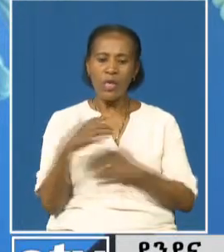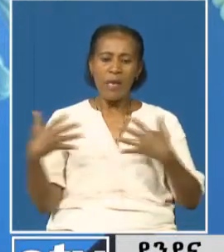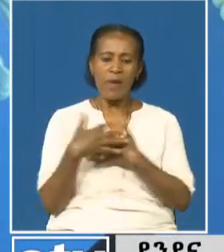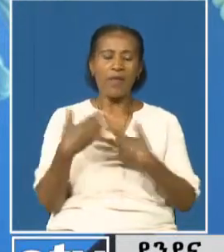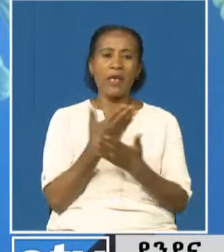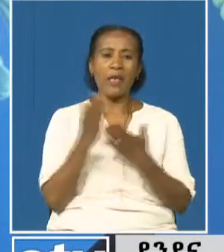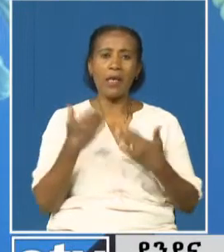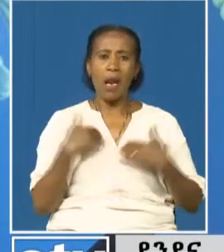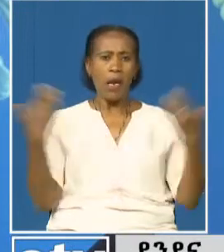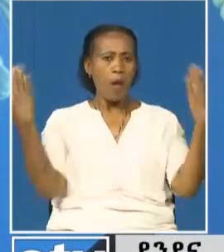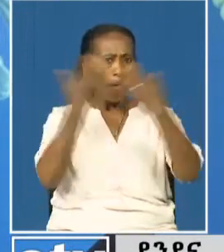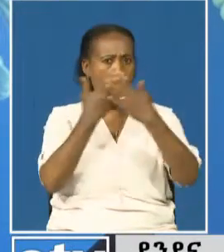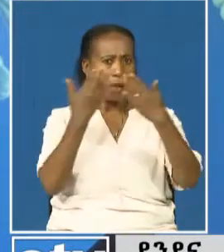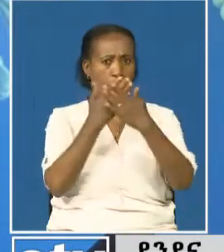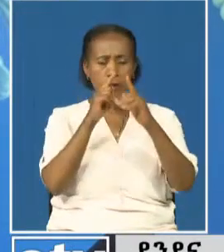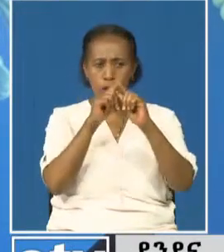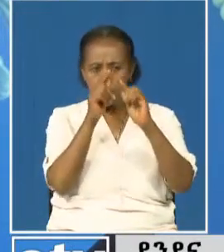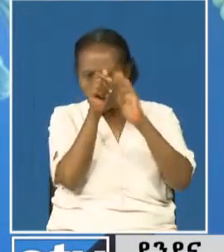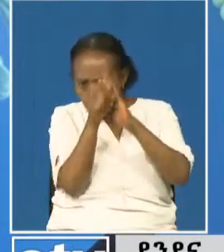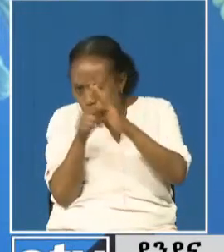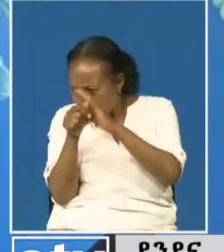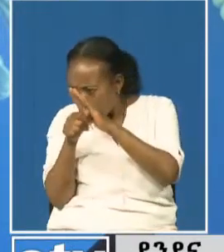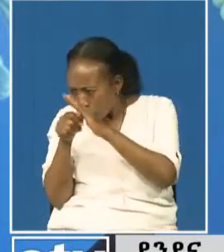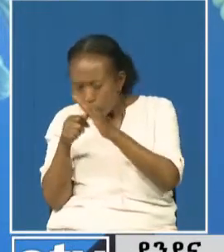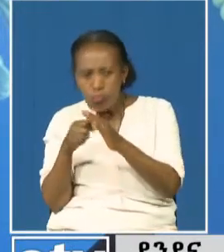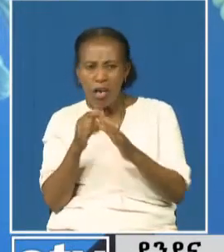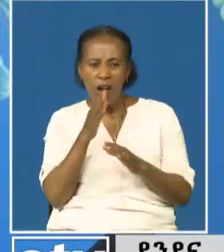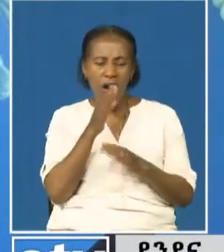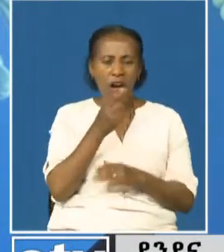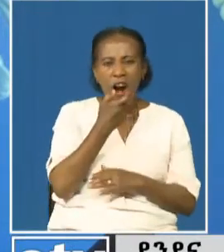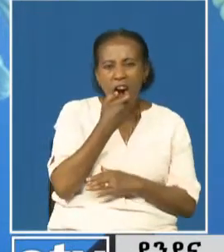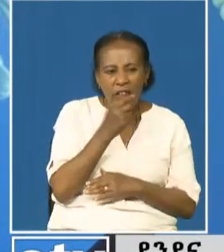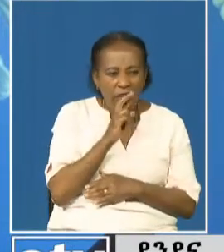የመፍራት ነገር አለ። ማታ ማታ ግን በየስርቻው በየካፌ